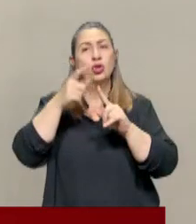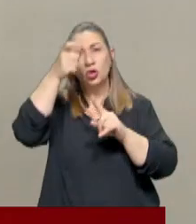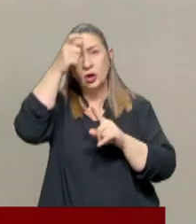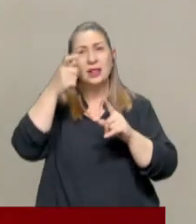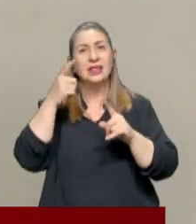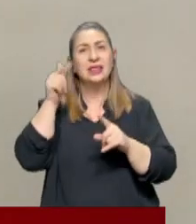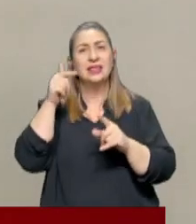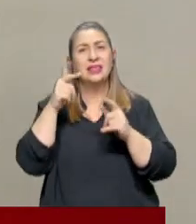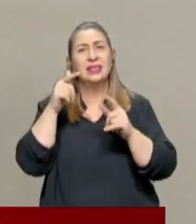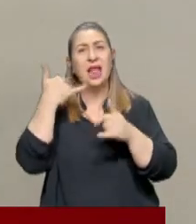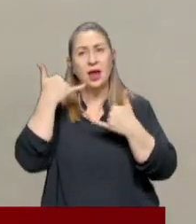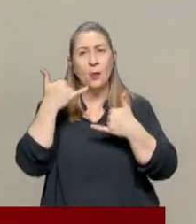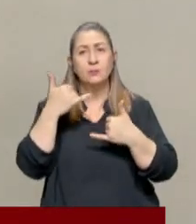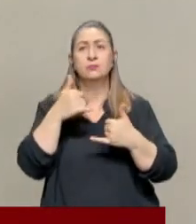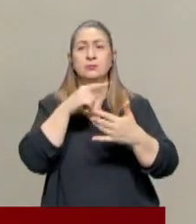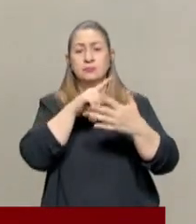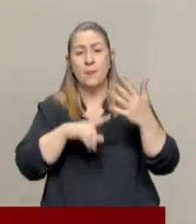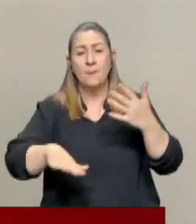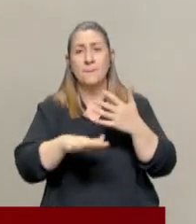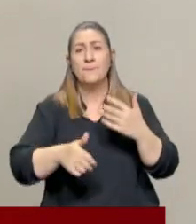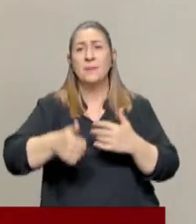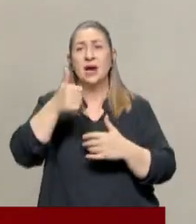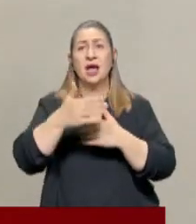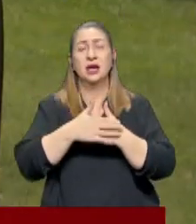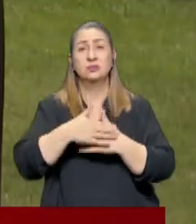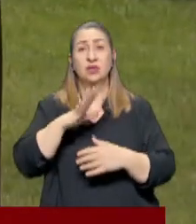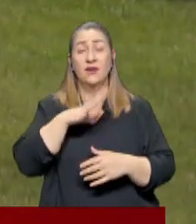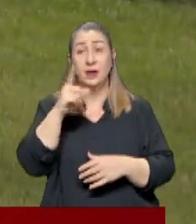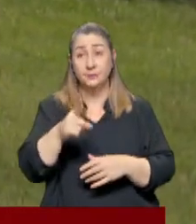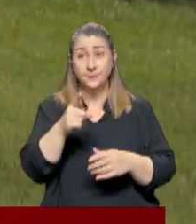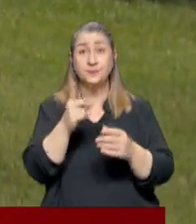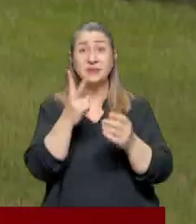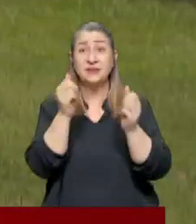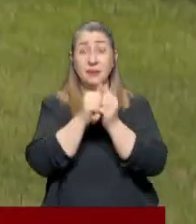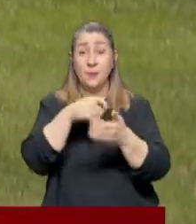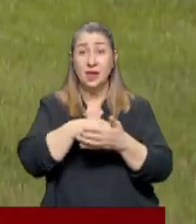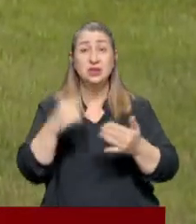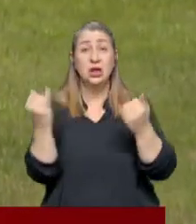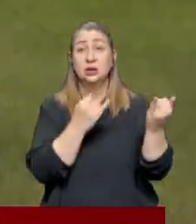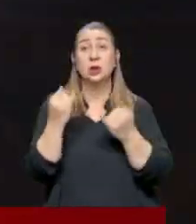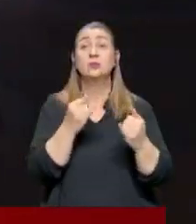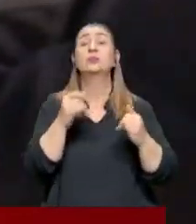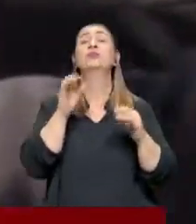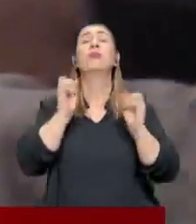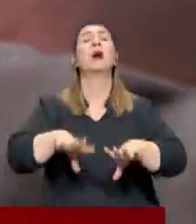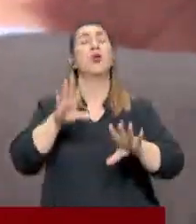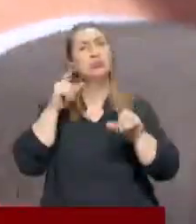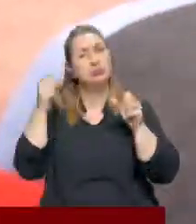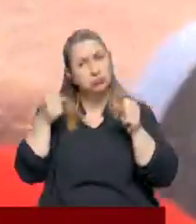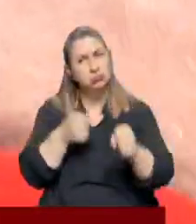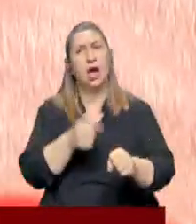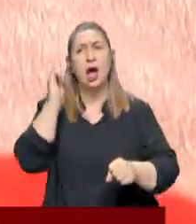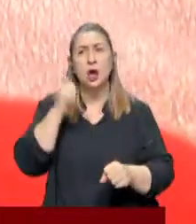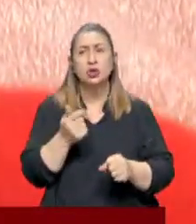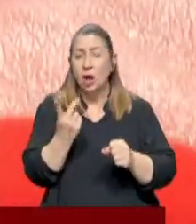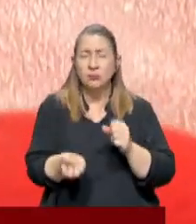3 Ulaştırma ve Altyapı Bakan Yardımcısı da var. Kamuda çift maaş tartışmasını gündemden düşürmüyor muhalefet. Aksine her gün